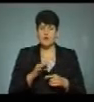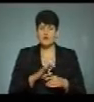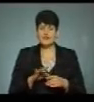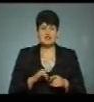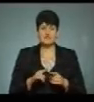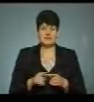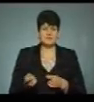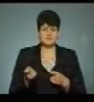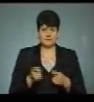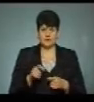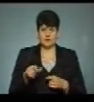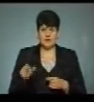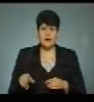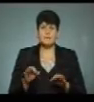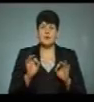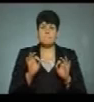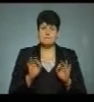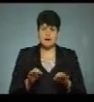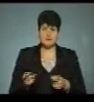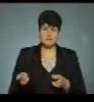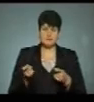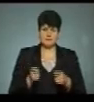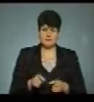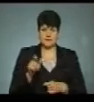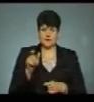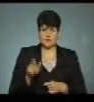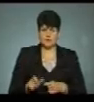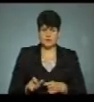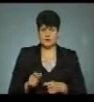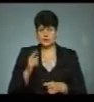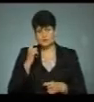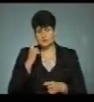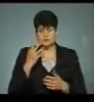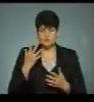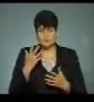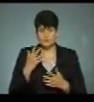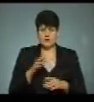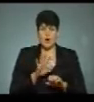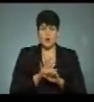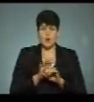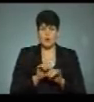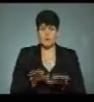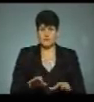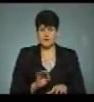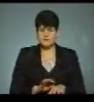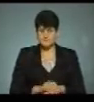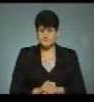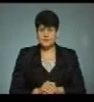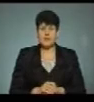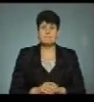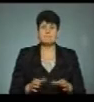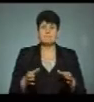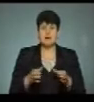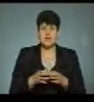доставки пацієнта, а про правильність доставки пацієнта з підозрою на коронавірус. Отже, бригада